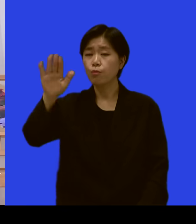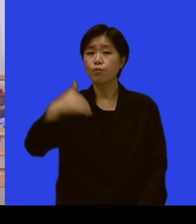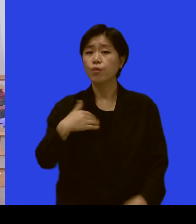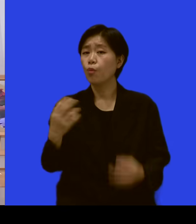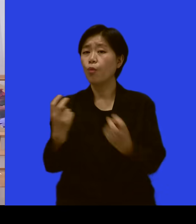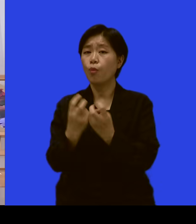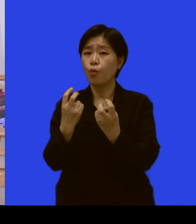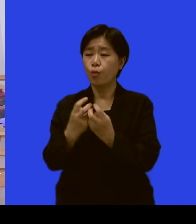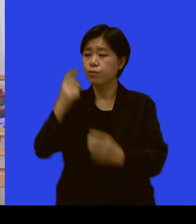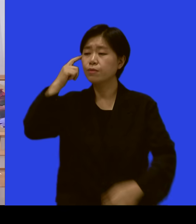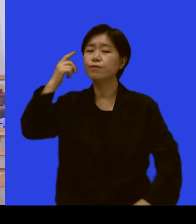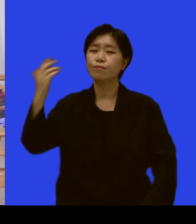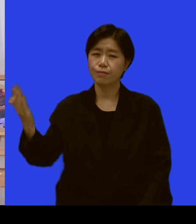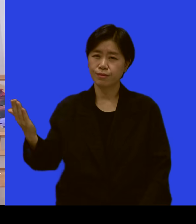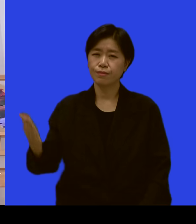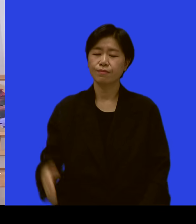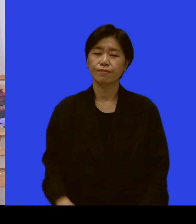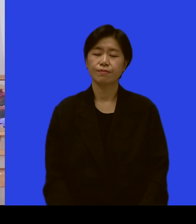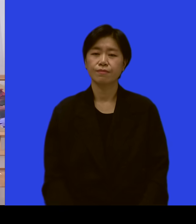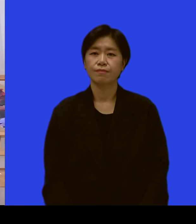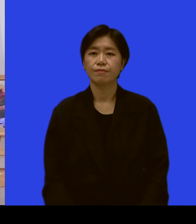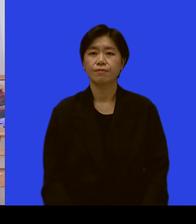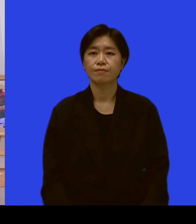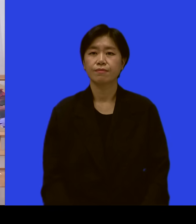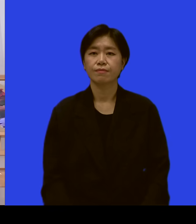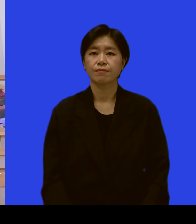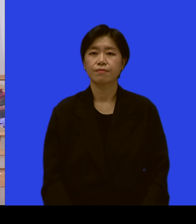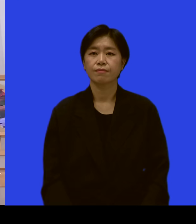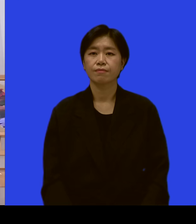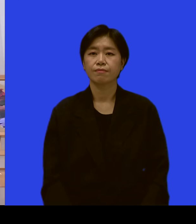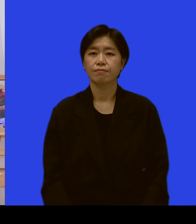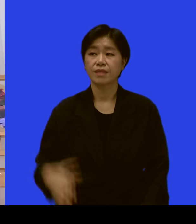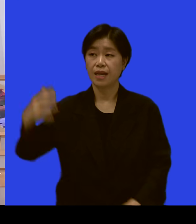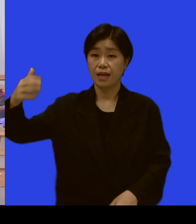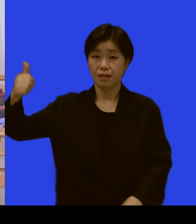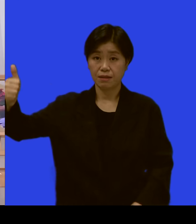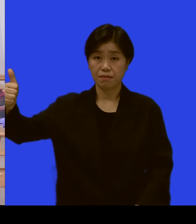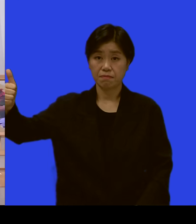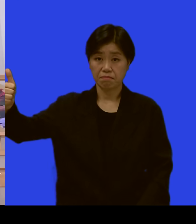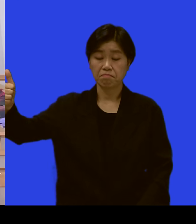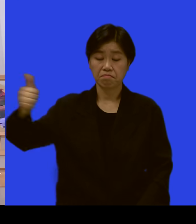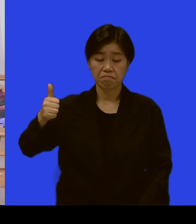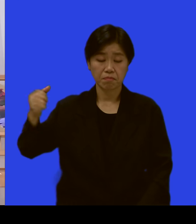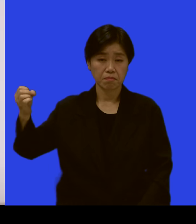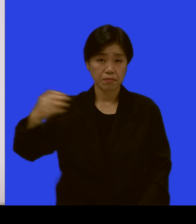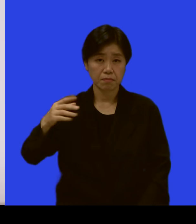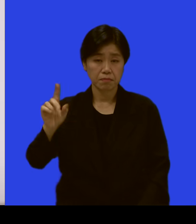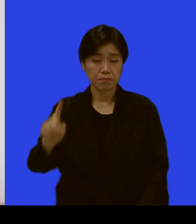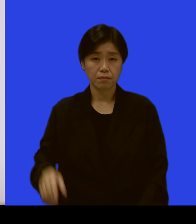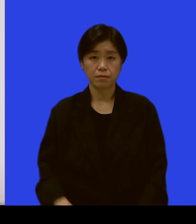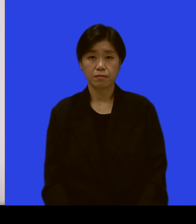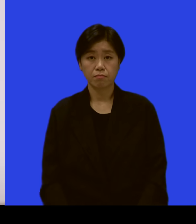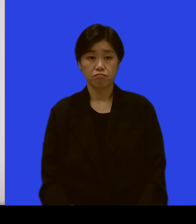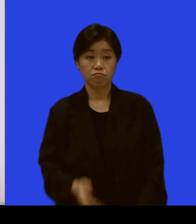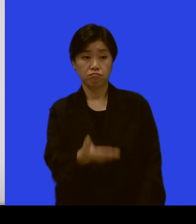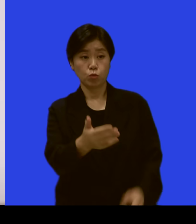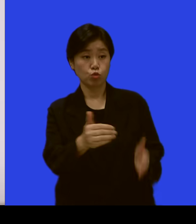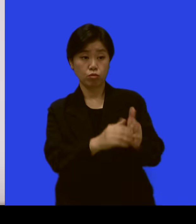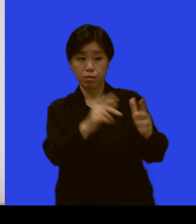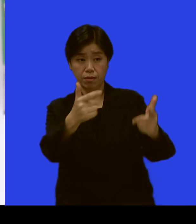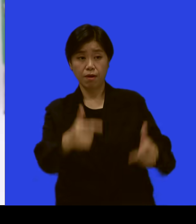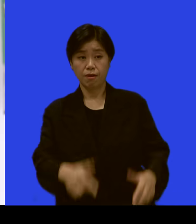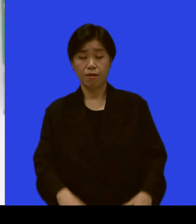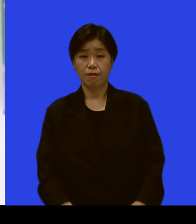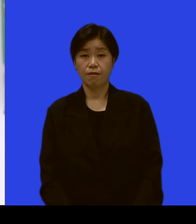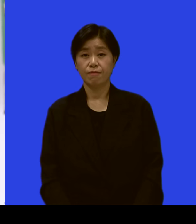할까요? 이런 질문을 했었던 것 같아요. 네. 근데 그때 하나님께서 저한테 주셨던 말씀이 너 끝 아닌데